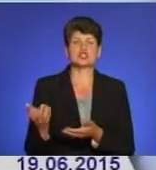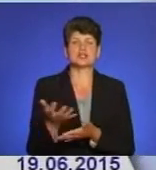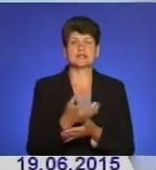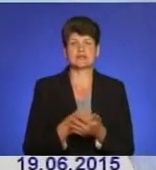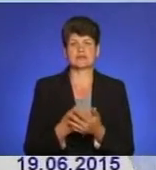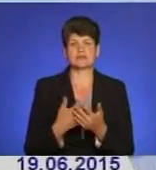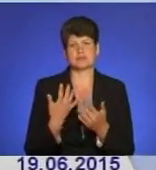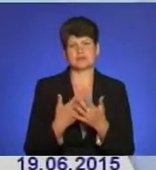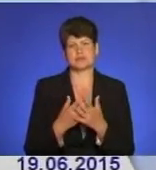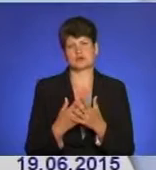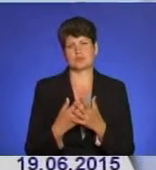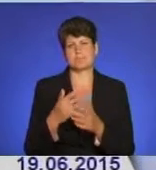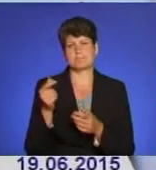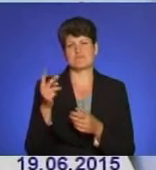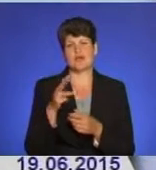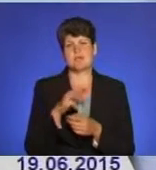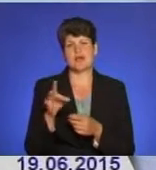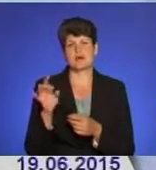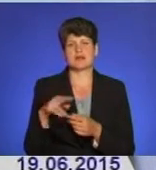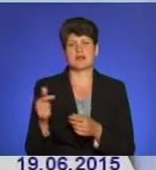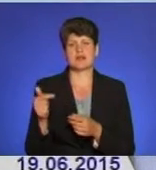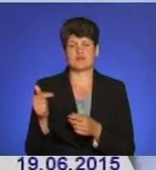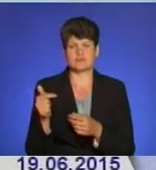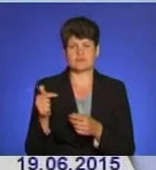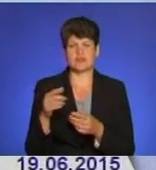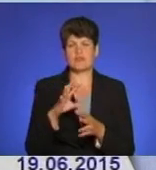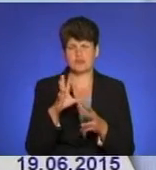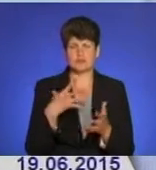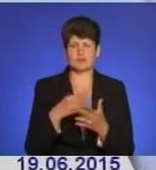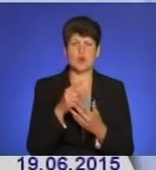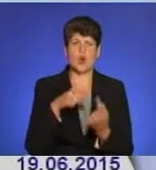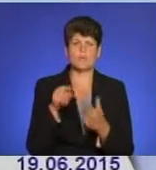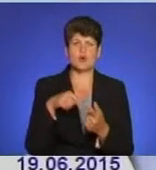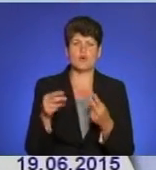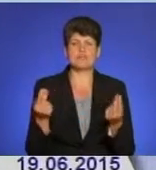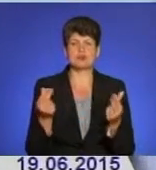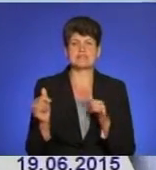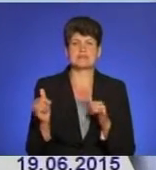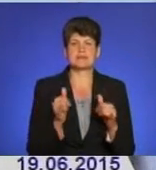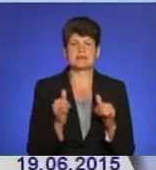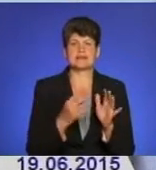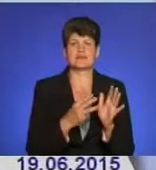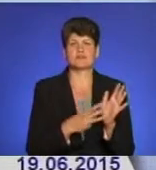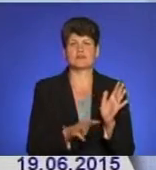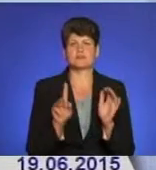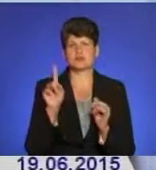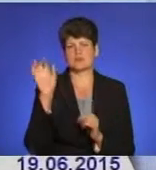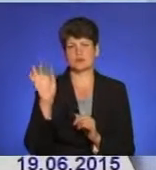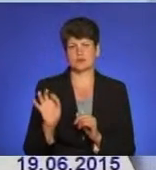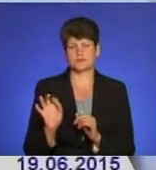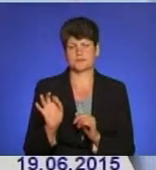сьогоднішній день становить майже 1,5 мільярда гривень. Власними обіговими коштами сільськогосподарські підприємства забезпечені на